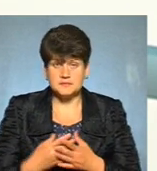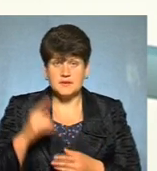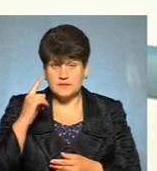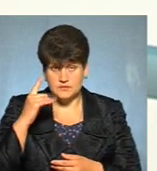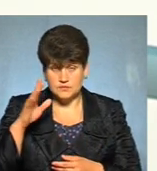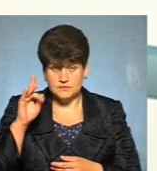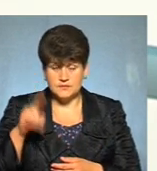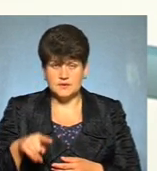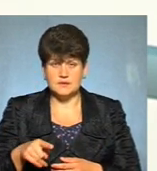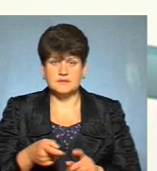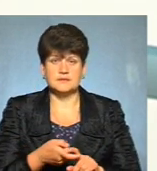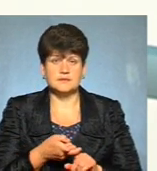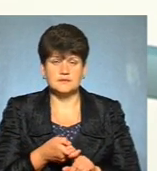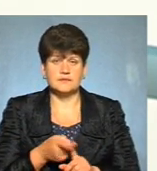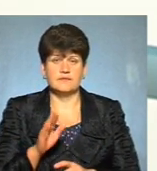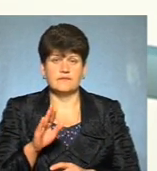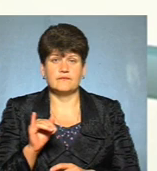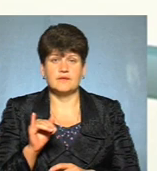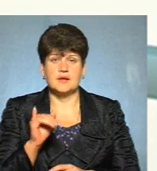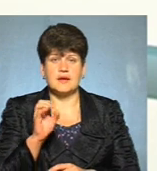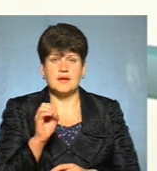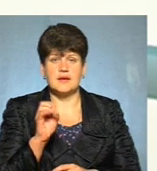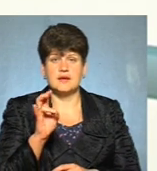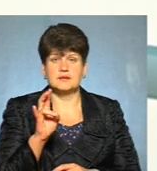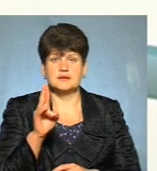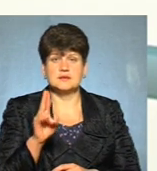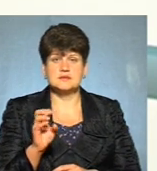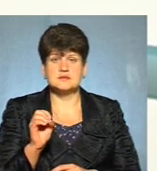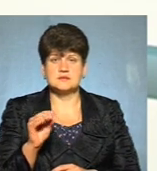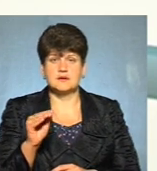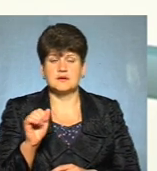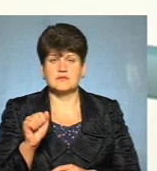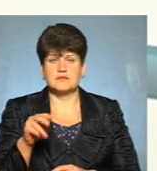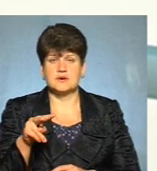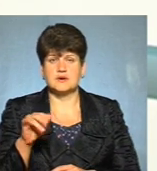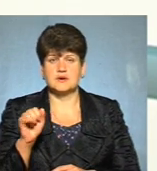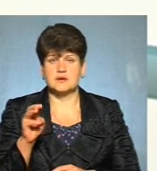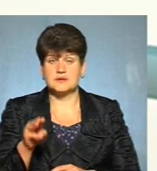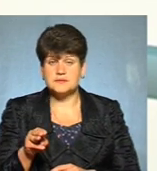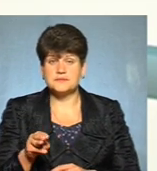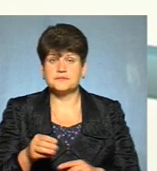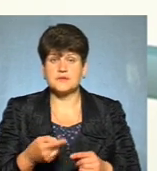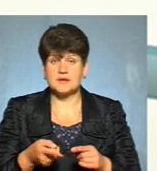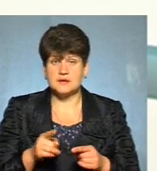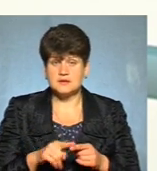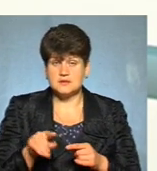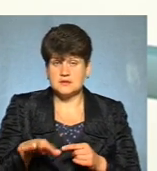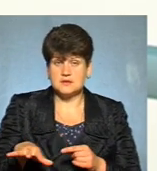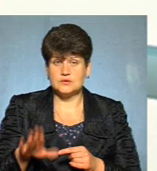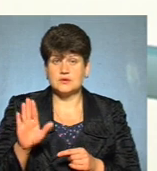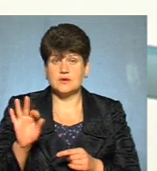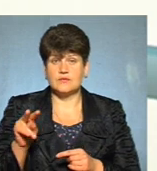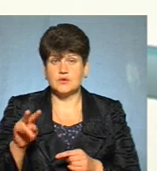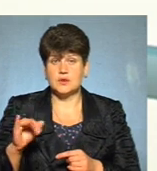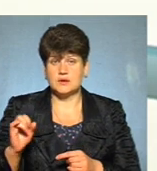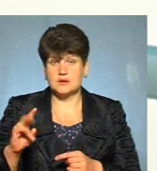всім вірусний кліщовий енцефаліт. До речі, ендемічною зоною рахується Волинь. Зовсім